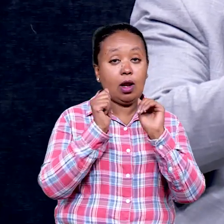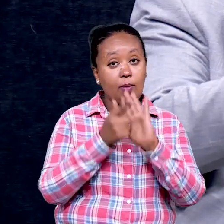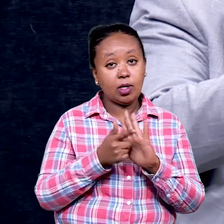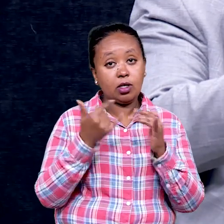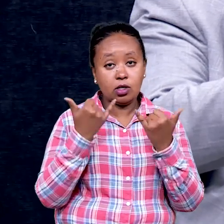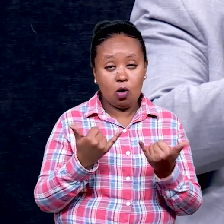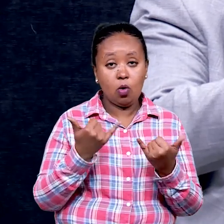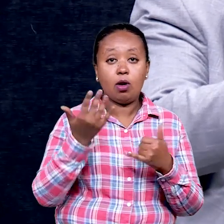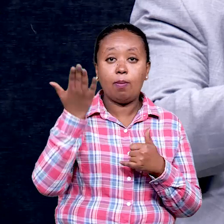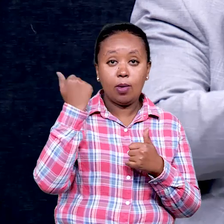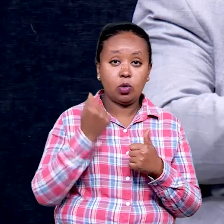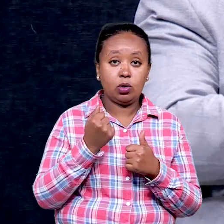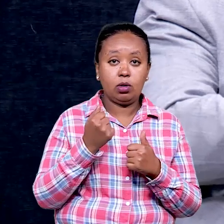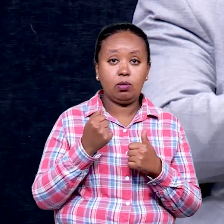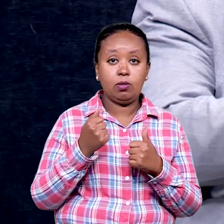የነበሩትን